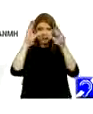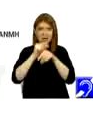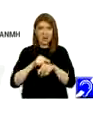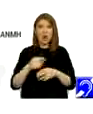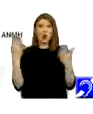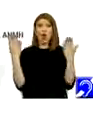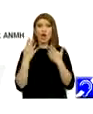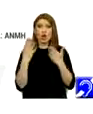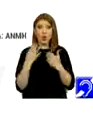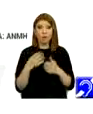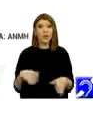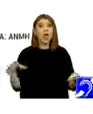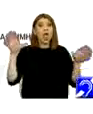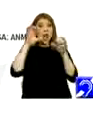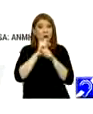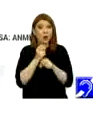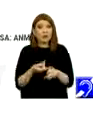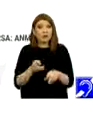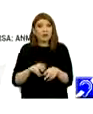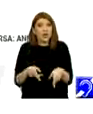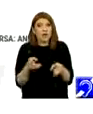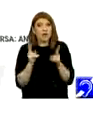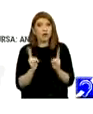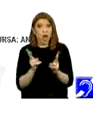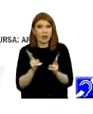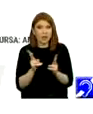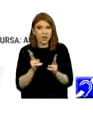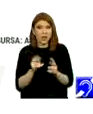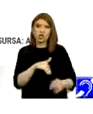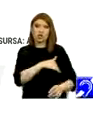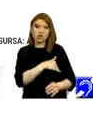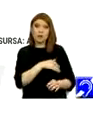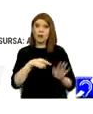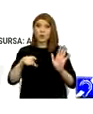noapte vremea se va răci accentuat, iar temperaturile minime vor fi negative în depresiuni.